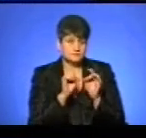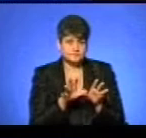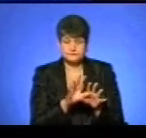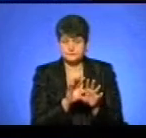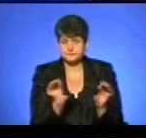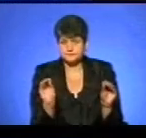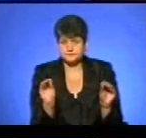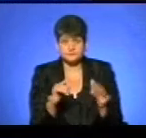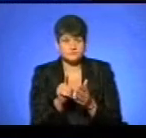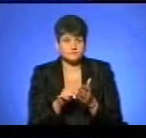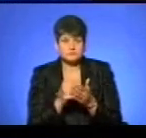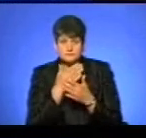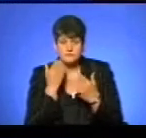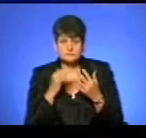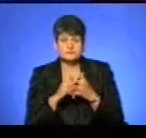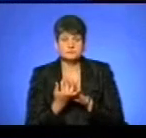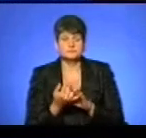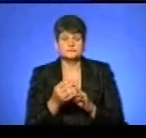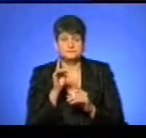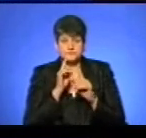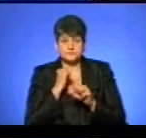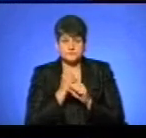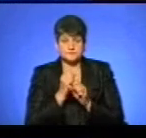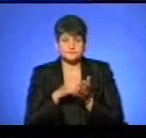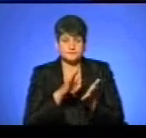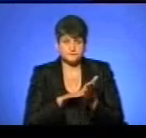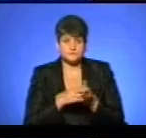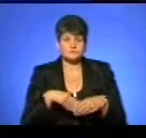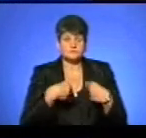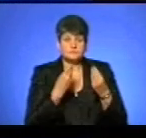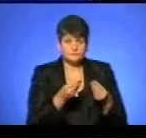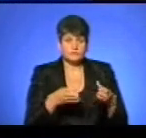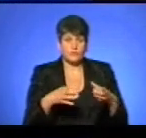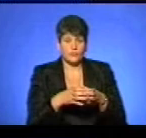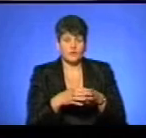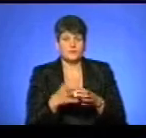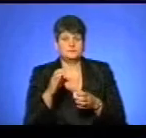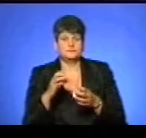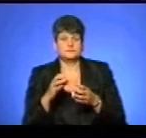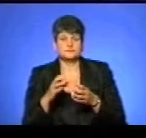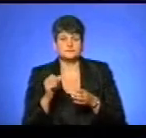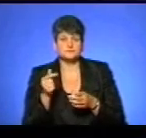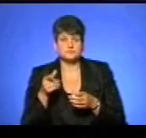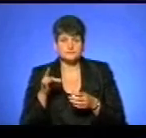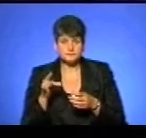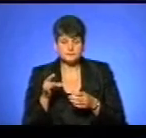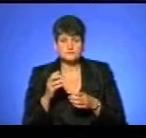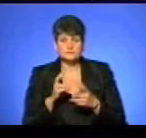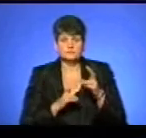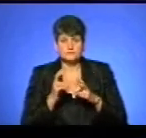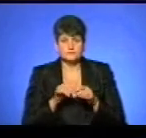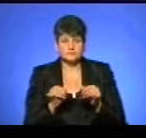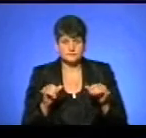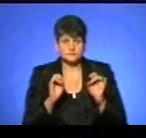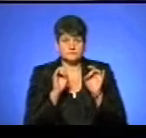сільської ради. Да, в сільську раду. Сільська рада робить реєстр, подає в департамент агропромислового розвитку, ми узагальнюємо, віддаємо Мінагрополітики. Ця